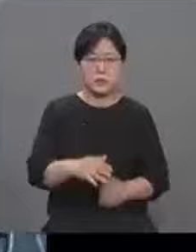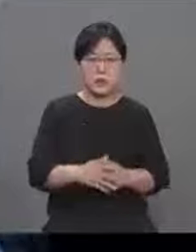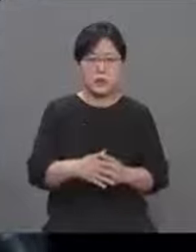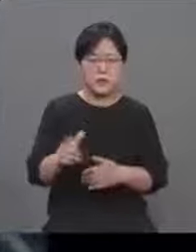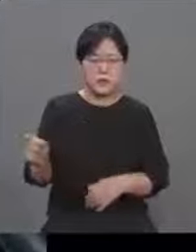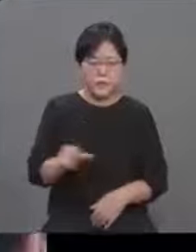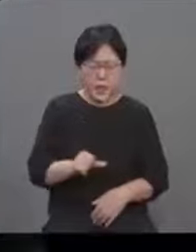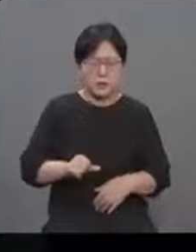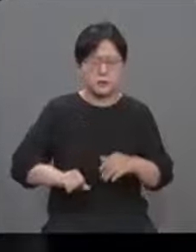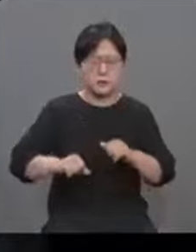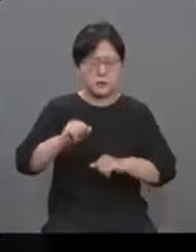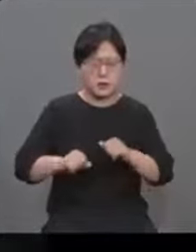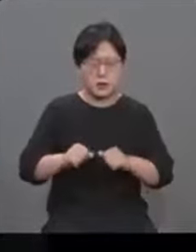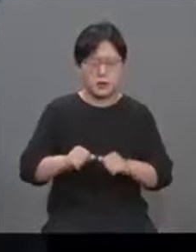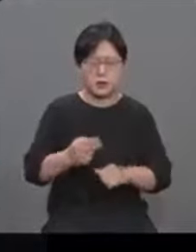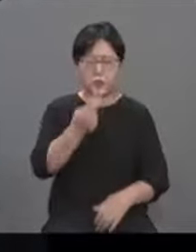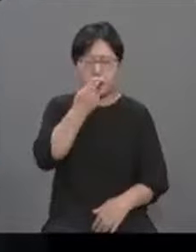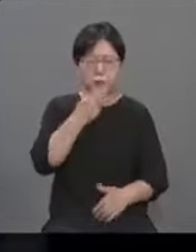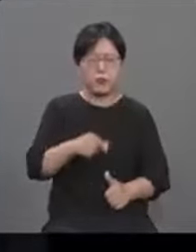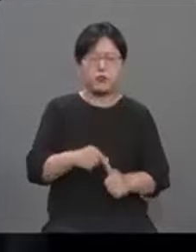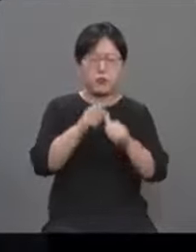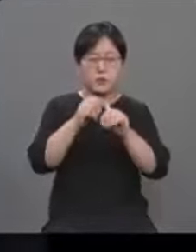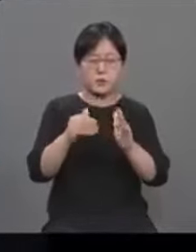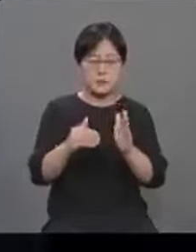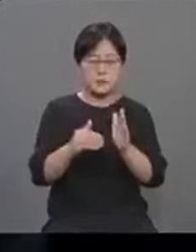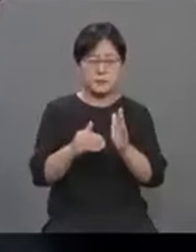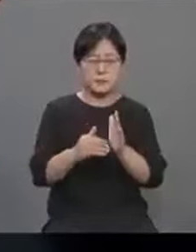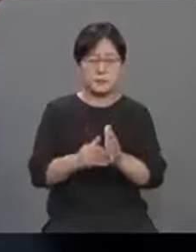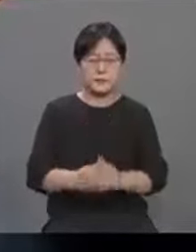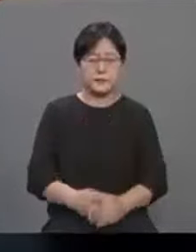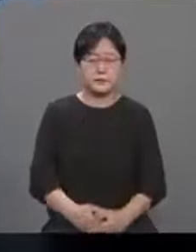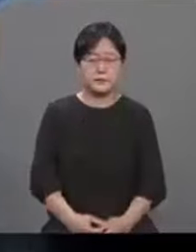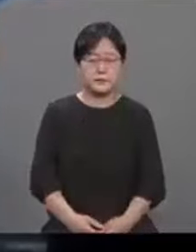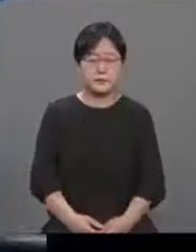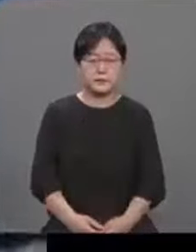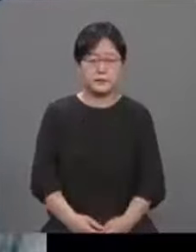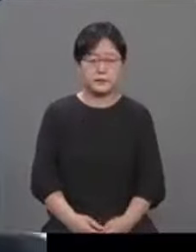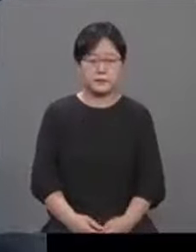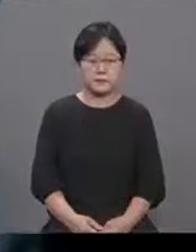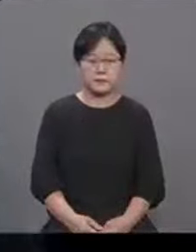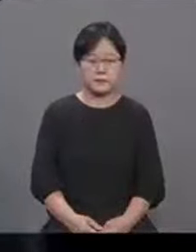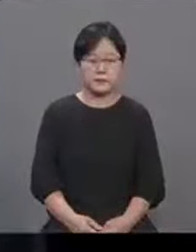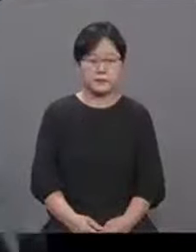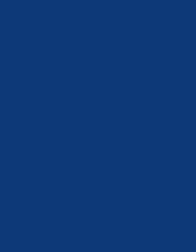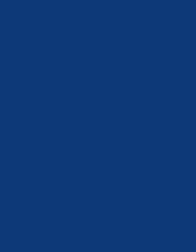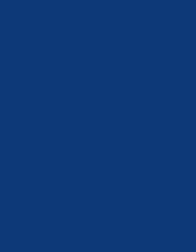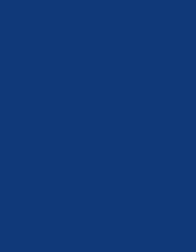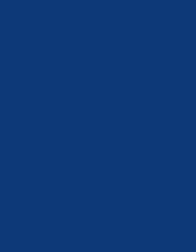신속한 대처가 소중한 생명을 구했습니다. KBS 뉴스 김혜린입니다.